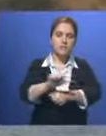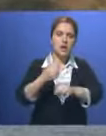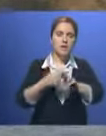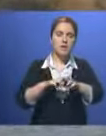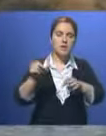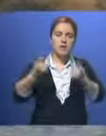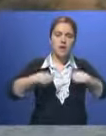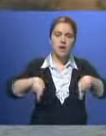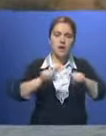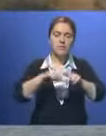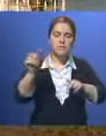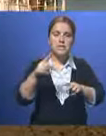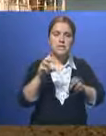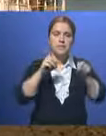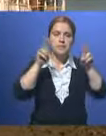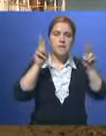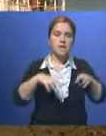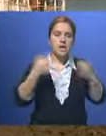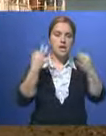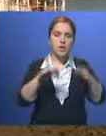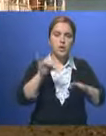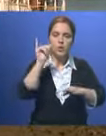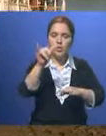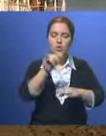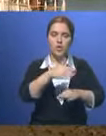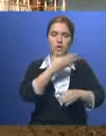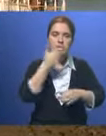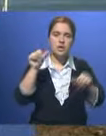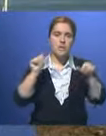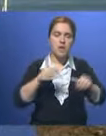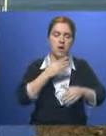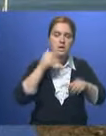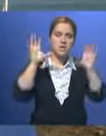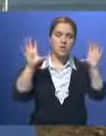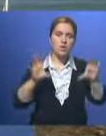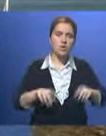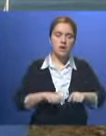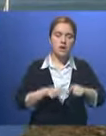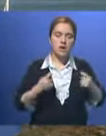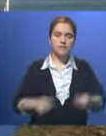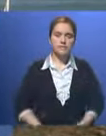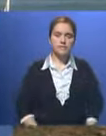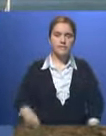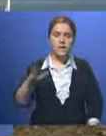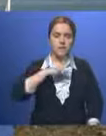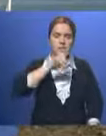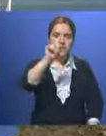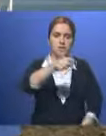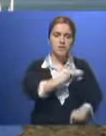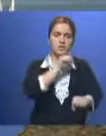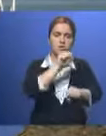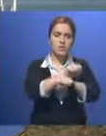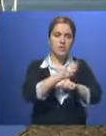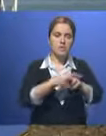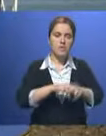зона, где без специального разрешения гражданские суда находиться права не имеют. Сделали требования заглушить моторы, нарушители государственной